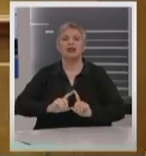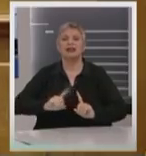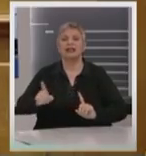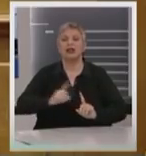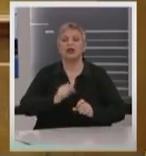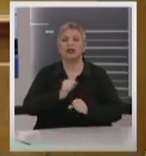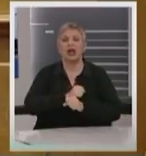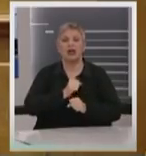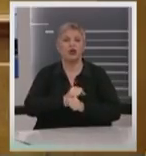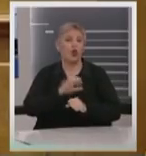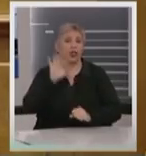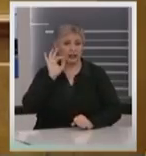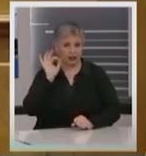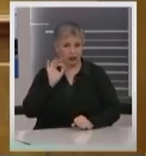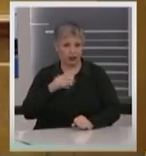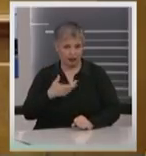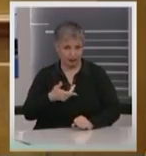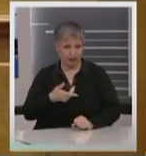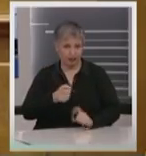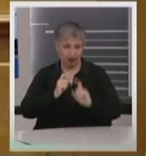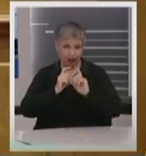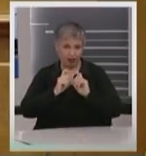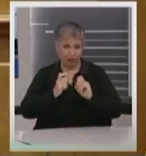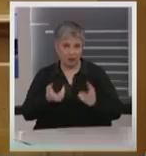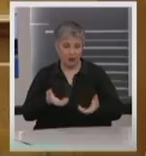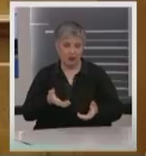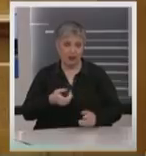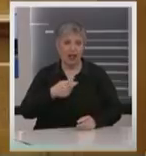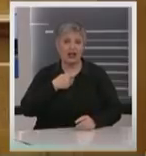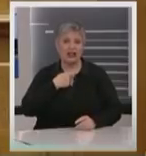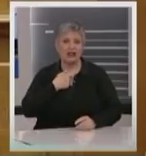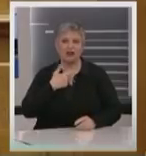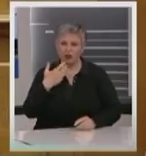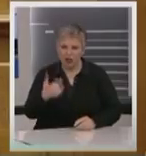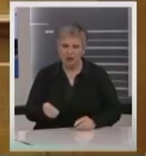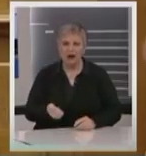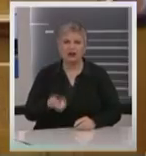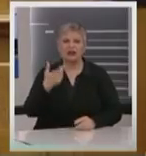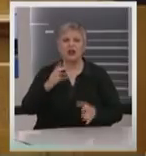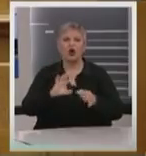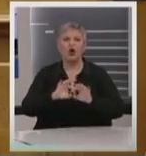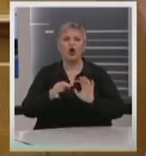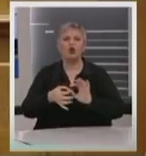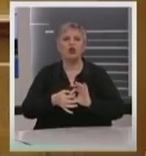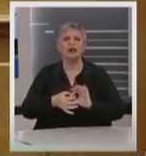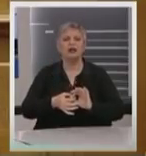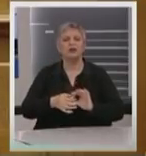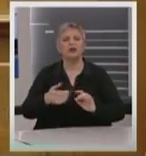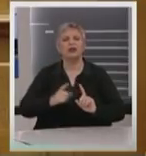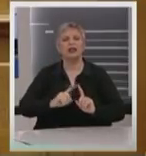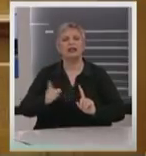Θεσσαλονίκης είναι απαραίτητος όταν υπάρχει ήδη ο Οργανισμός Αστικών Συγκοινωνιών Θεσσαλονίκης, τον οποίο σπεύσατε να